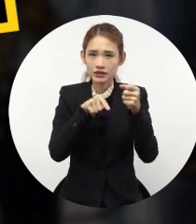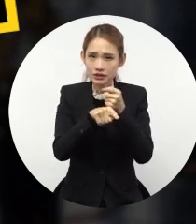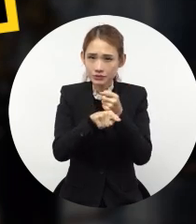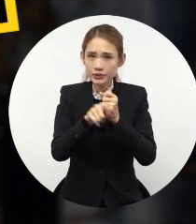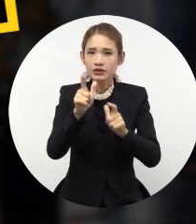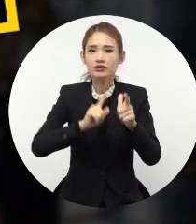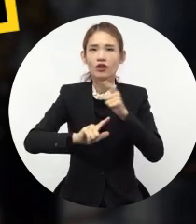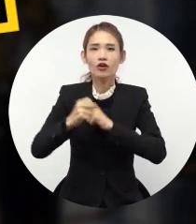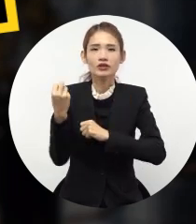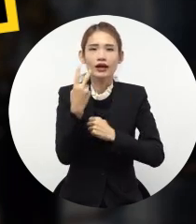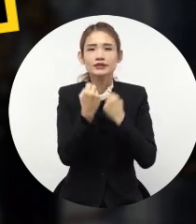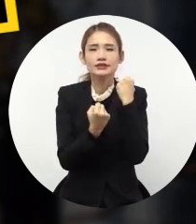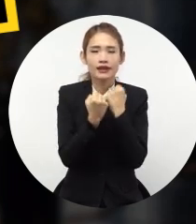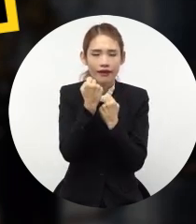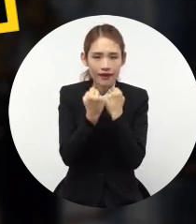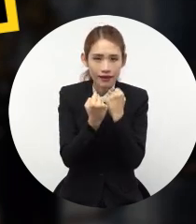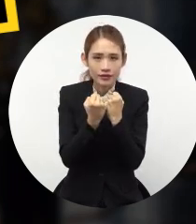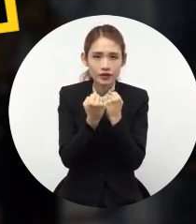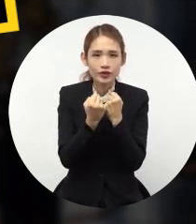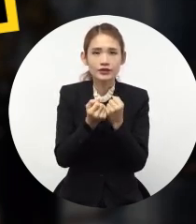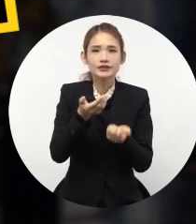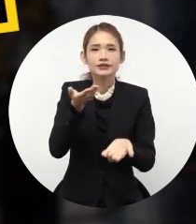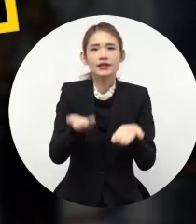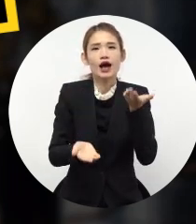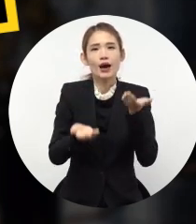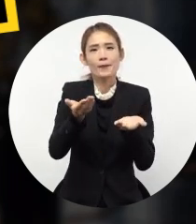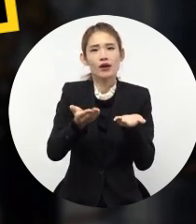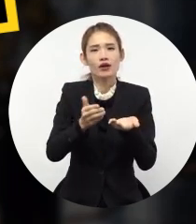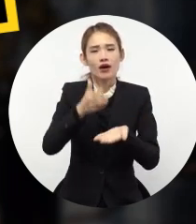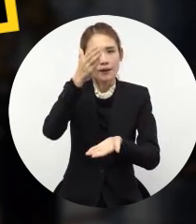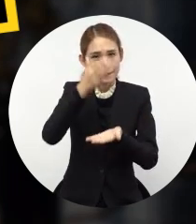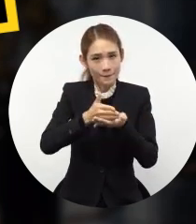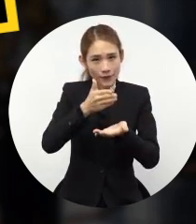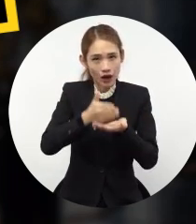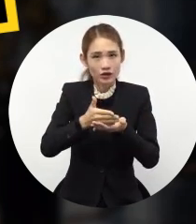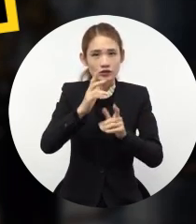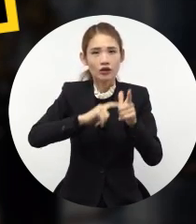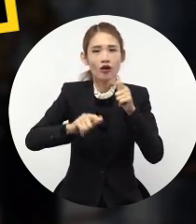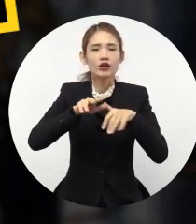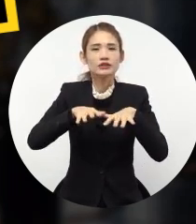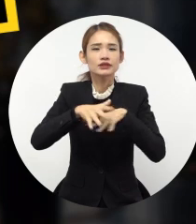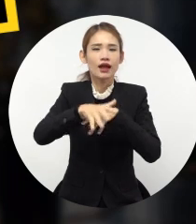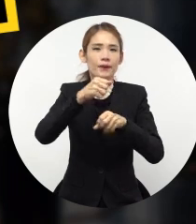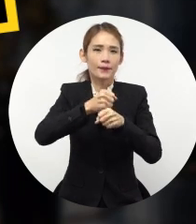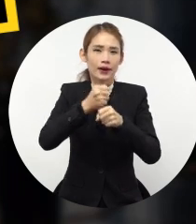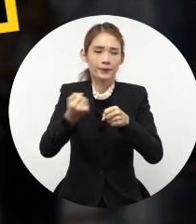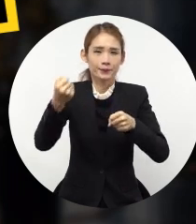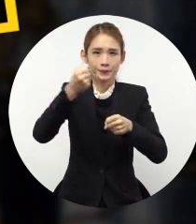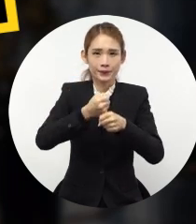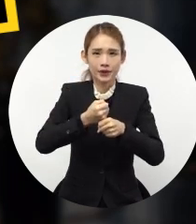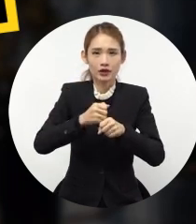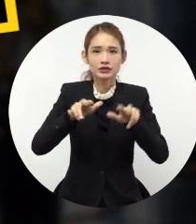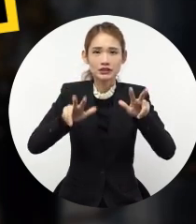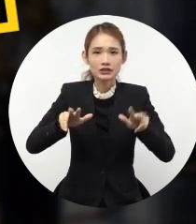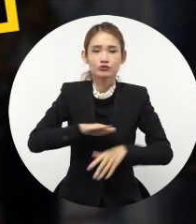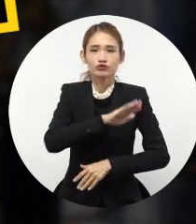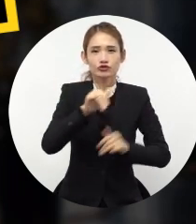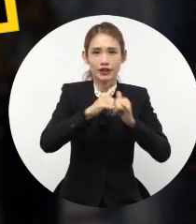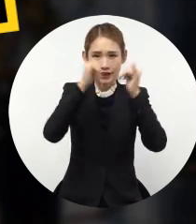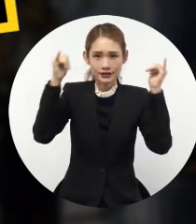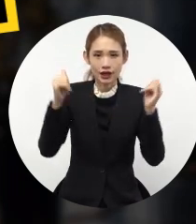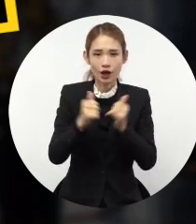의미를 재해석하고 차별적인 그 구성을 재구성하게 됩니다. 그리고 지금 우리가 살고 있는 시대,